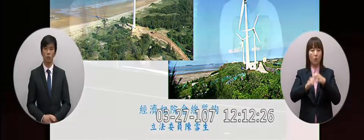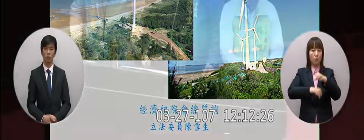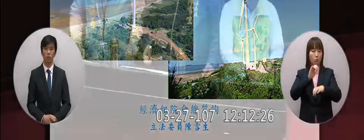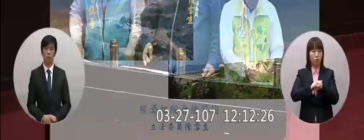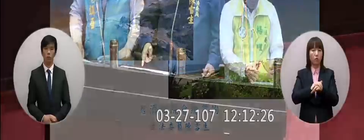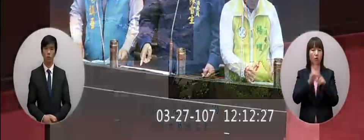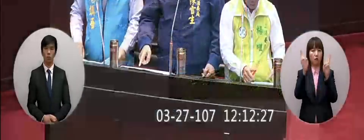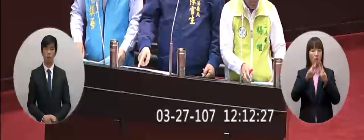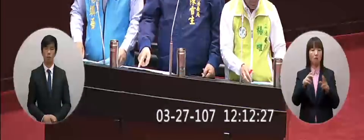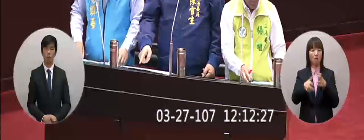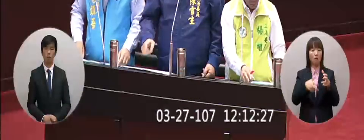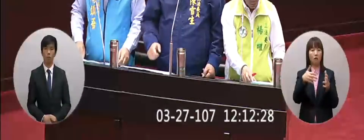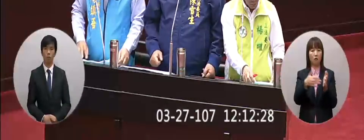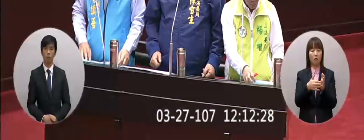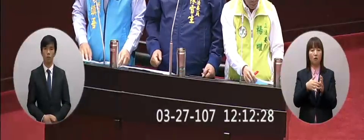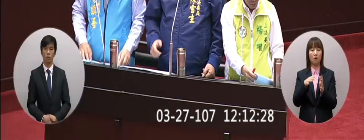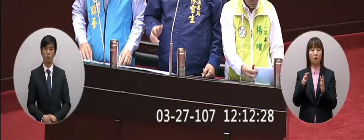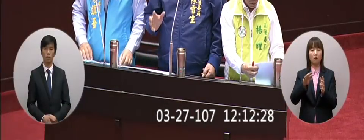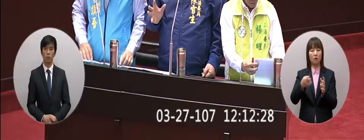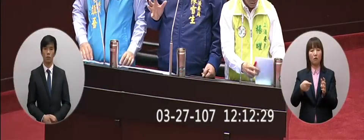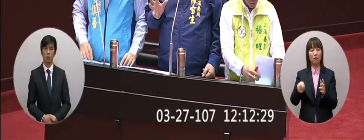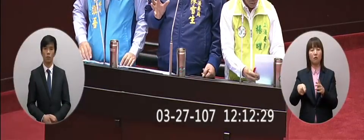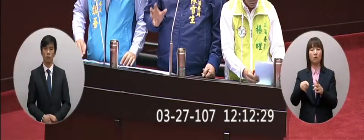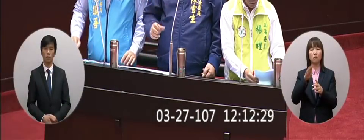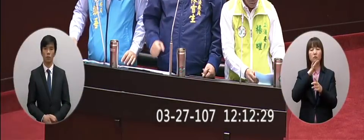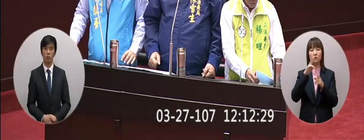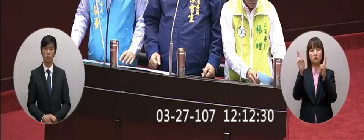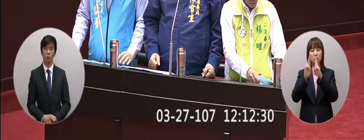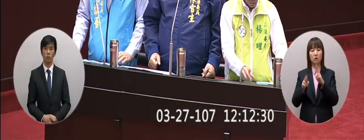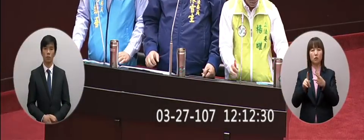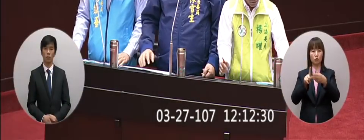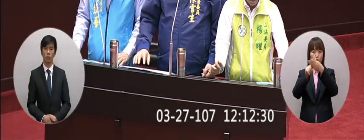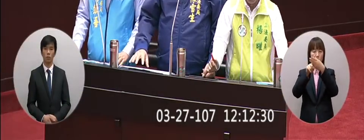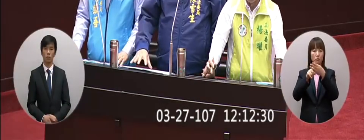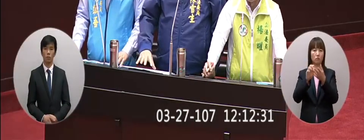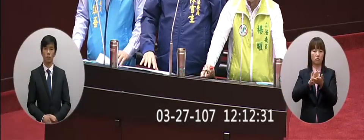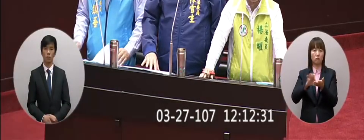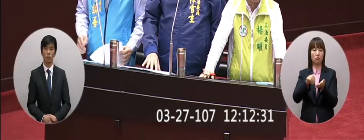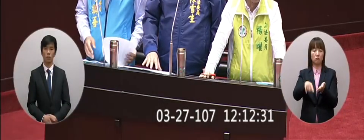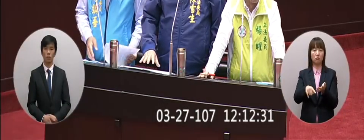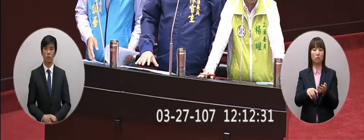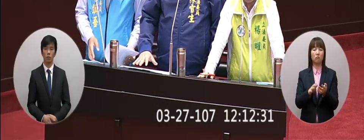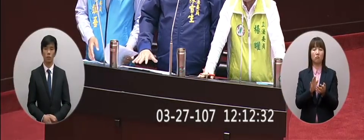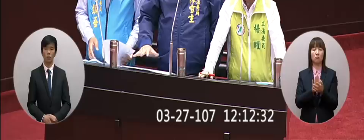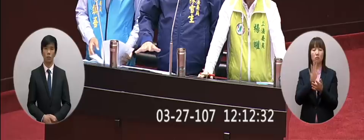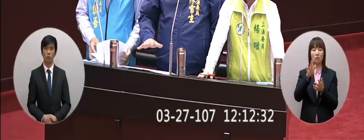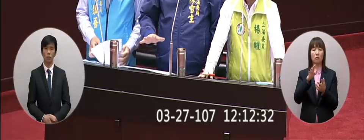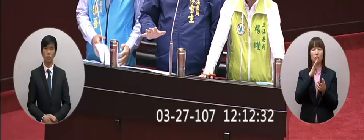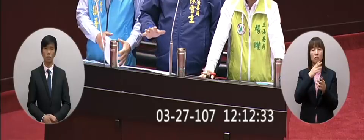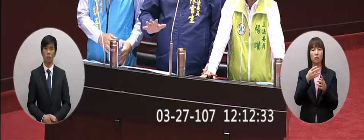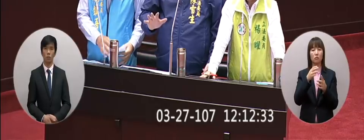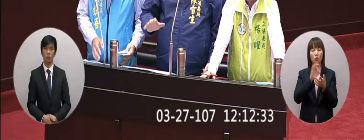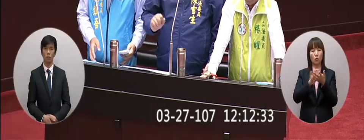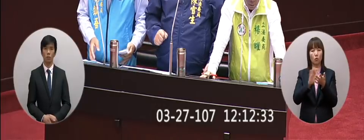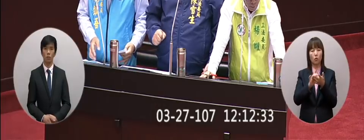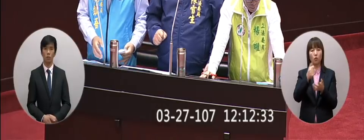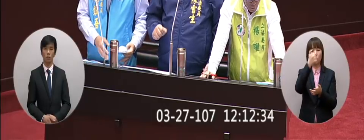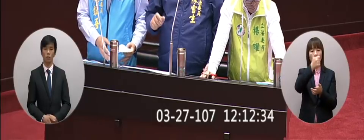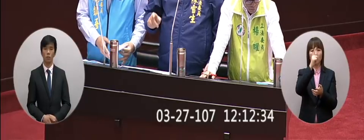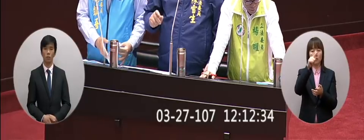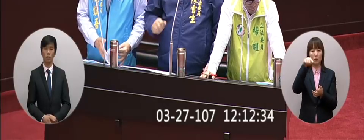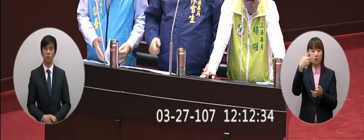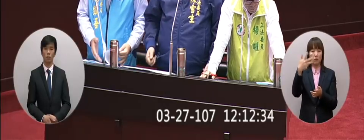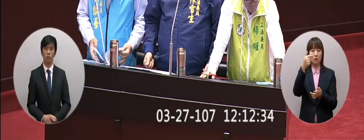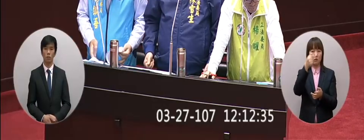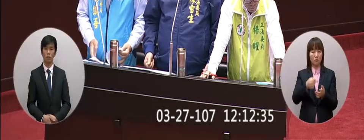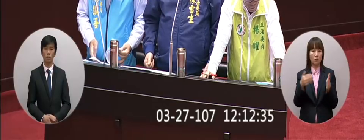成，但是志清发电厂到现在还是一个主力电厂。那么我们后来花了51.8亿，也